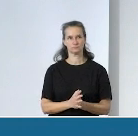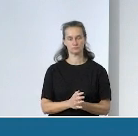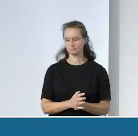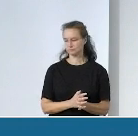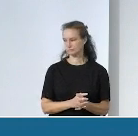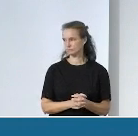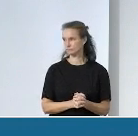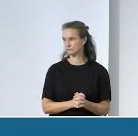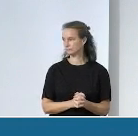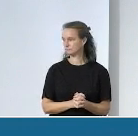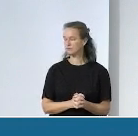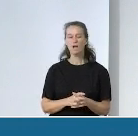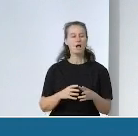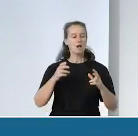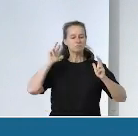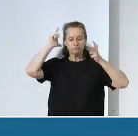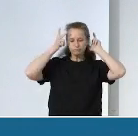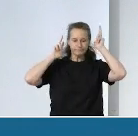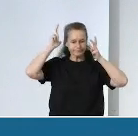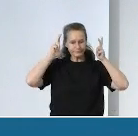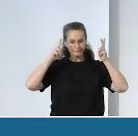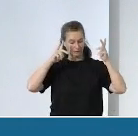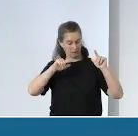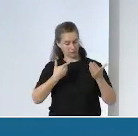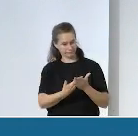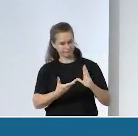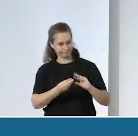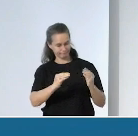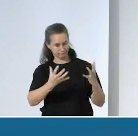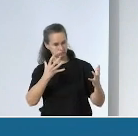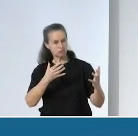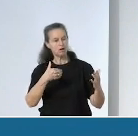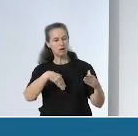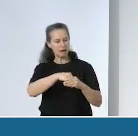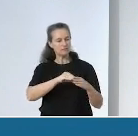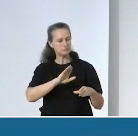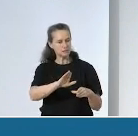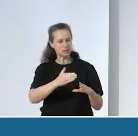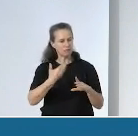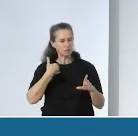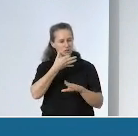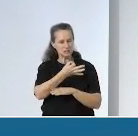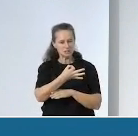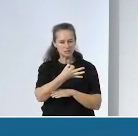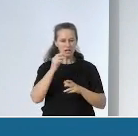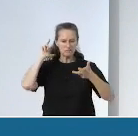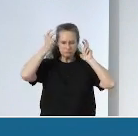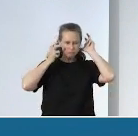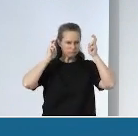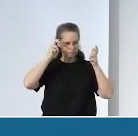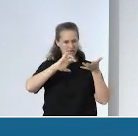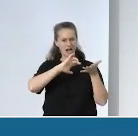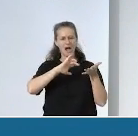donc, l'atteinte des fonctions vestibulaires, elle fait partie, comme je viens de vous le dire, de l'ensemble des